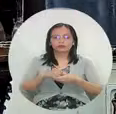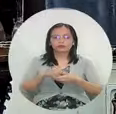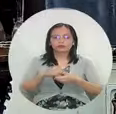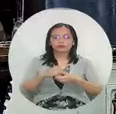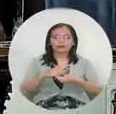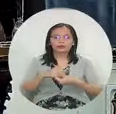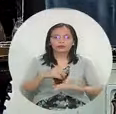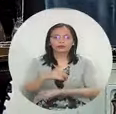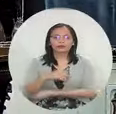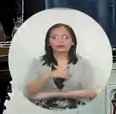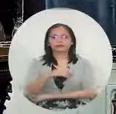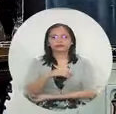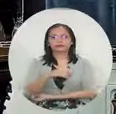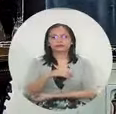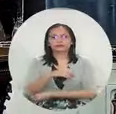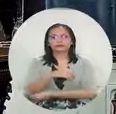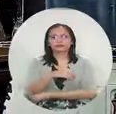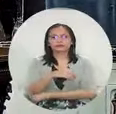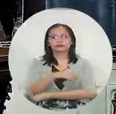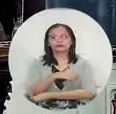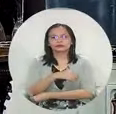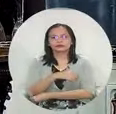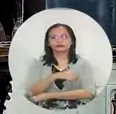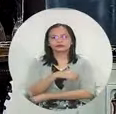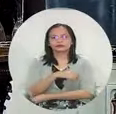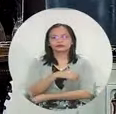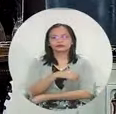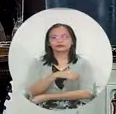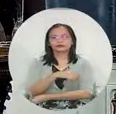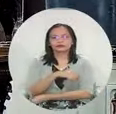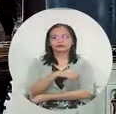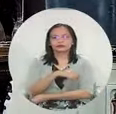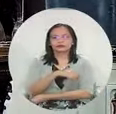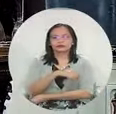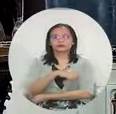na. Sa mga gahig-oo ba? Gaya ka go.